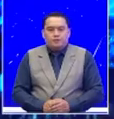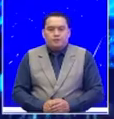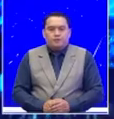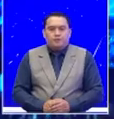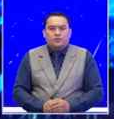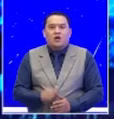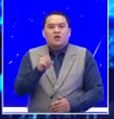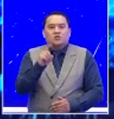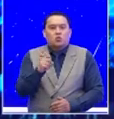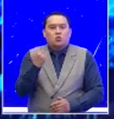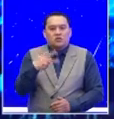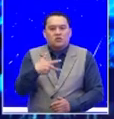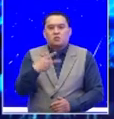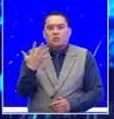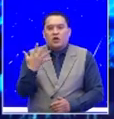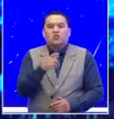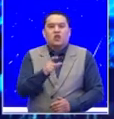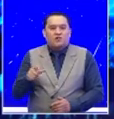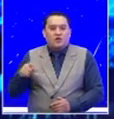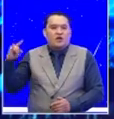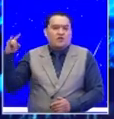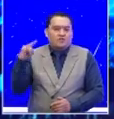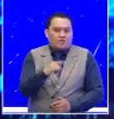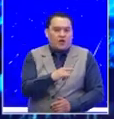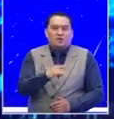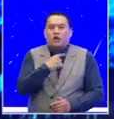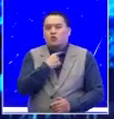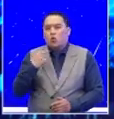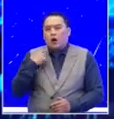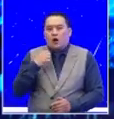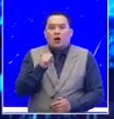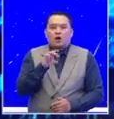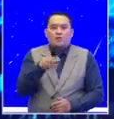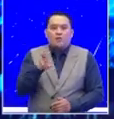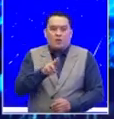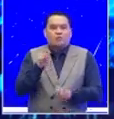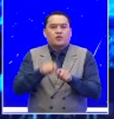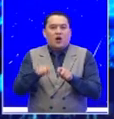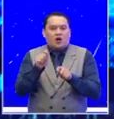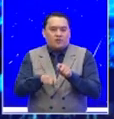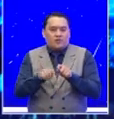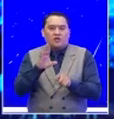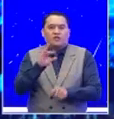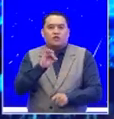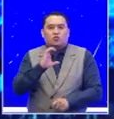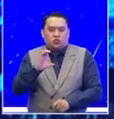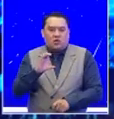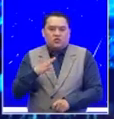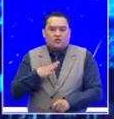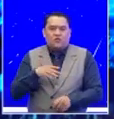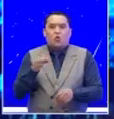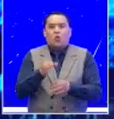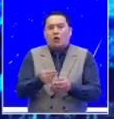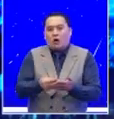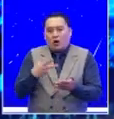Все 135 пассажиров, прибывшие из Объединенных Арабских Эмиратов в Талдыкурган, проверены на коронавирус. Проведенные